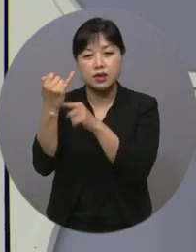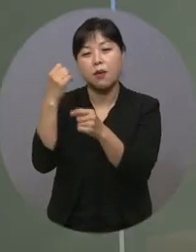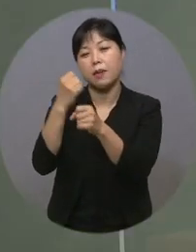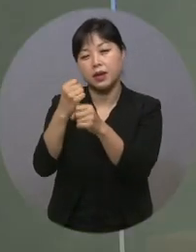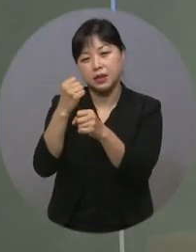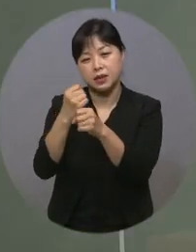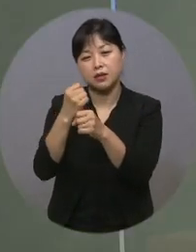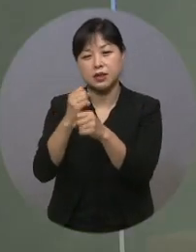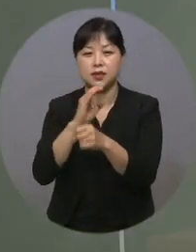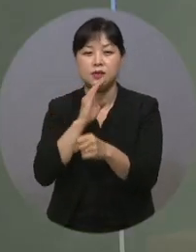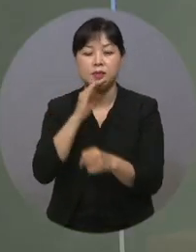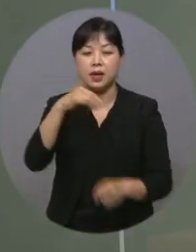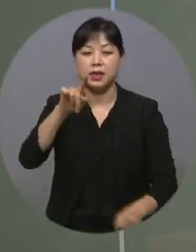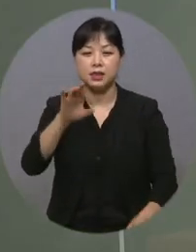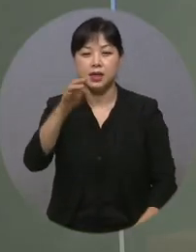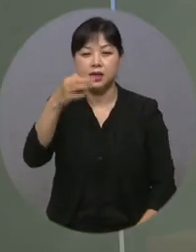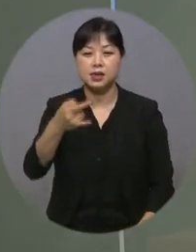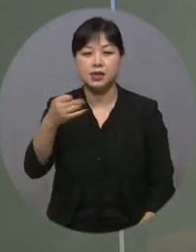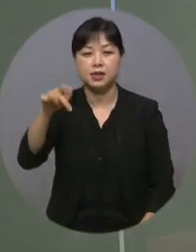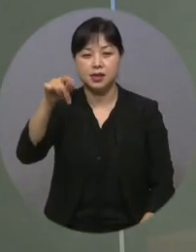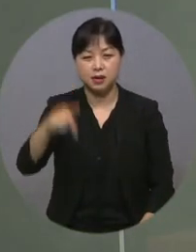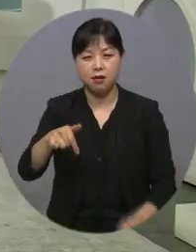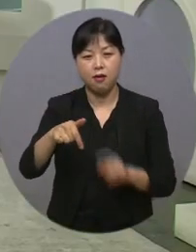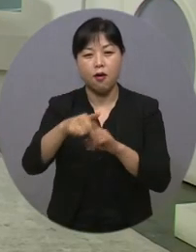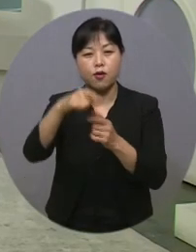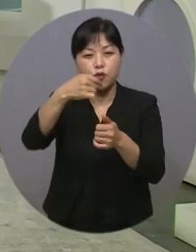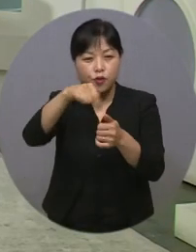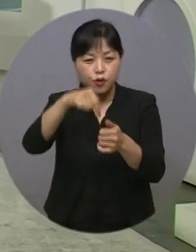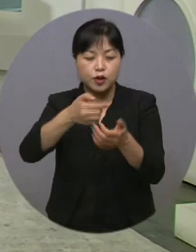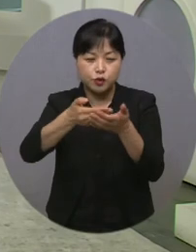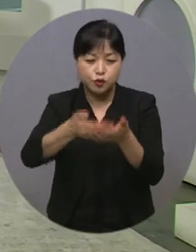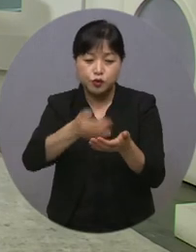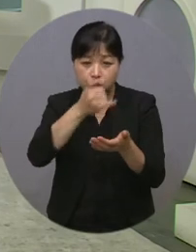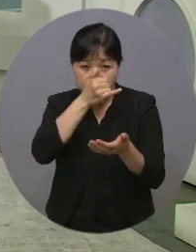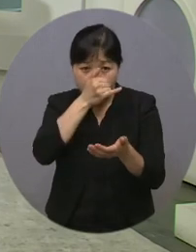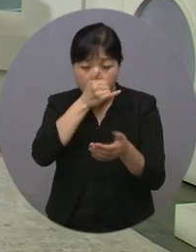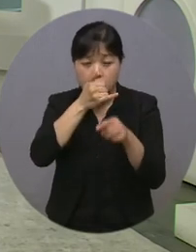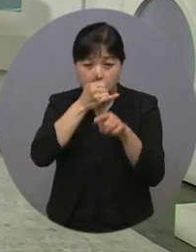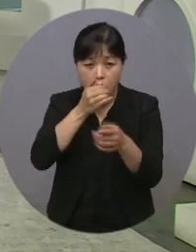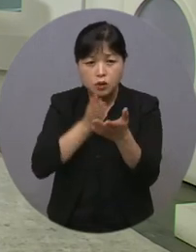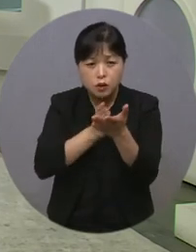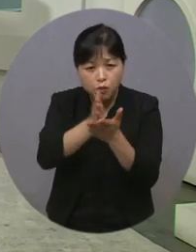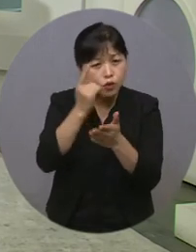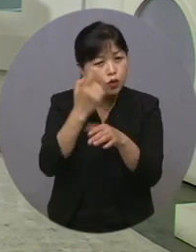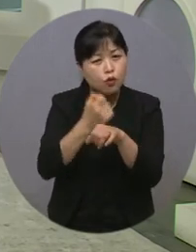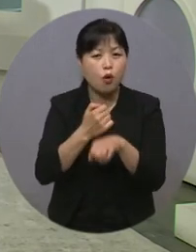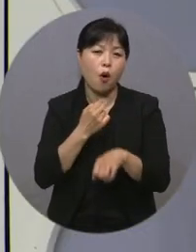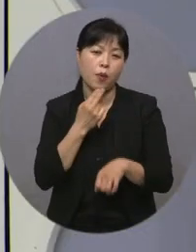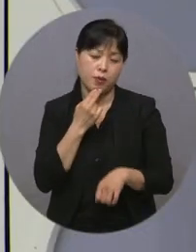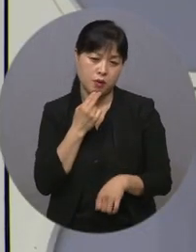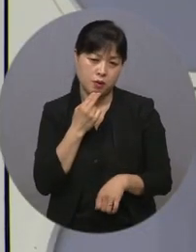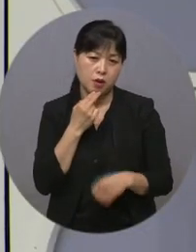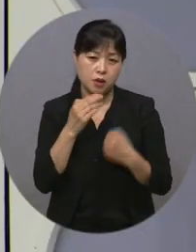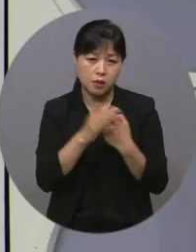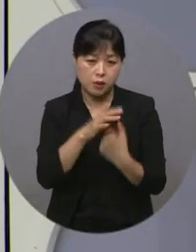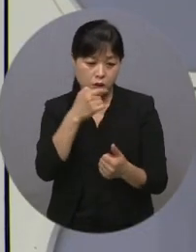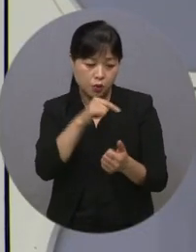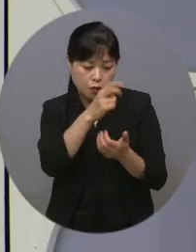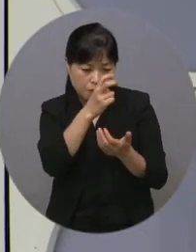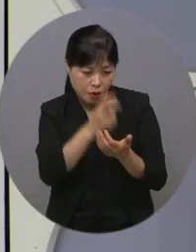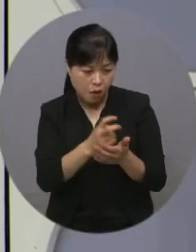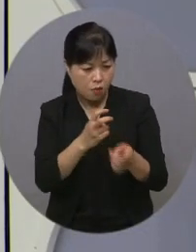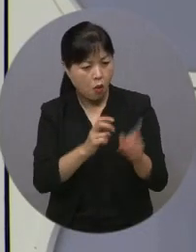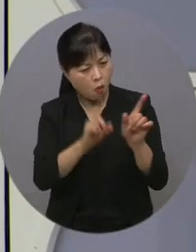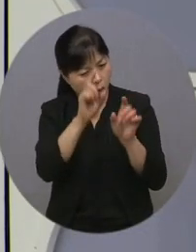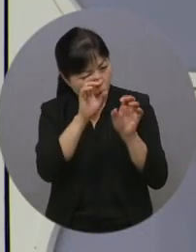중요한 창의력 교육인데, 이거의 전문성을 연구하지 않는 것에 대한 교육제도의